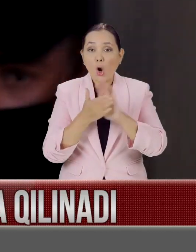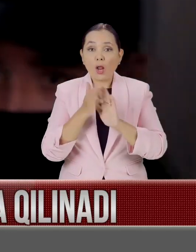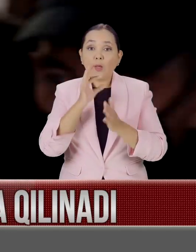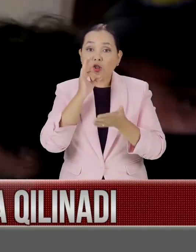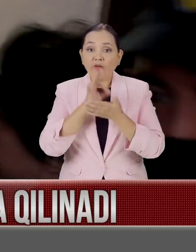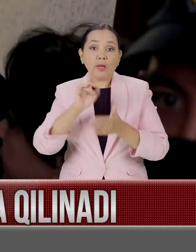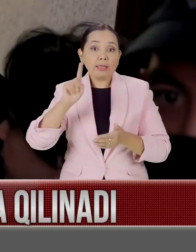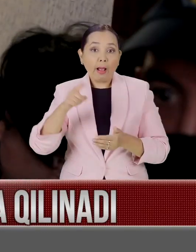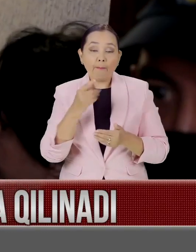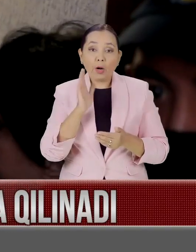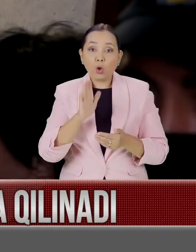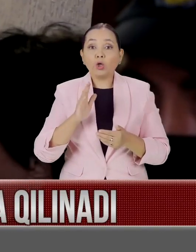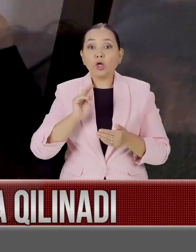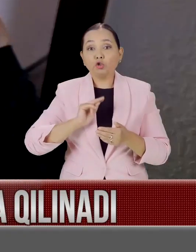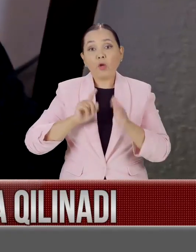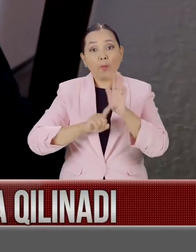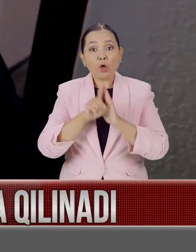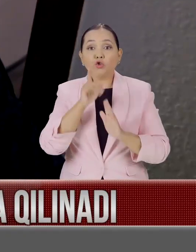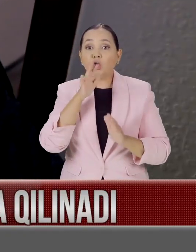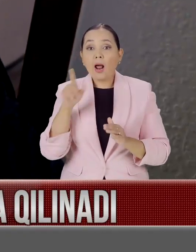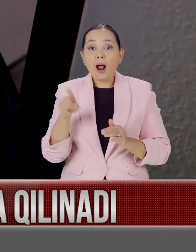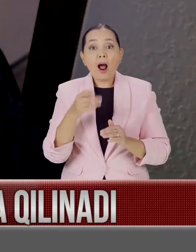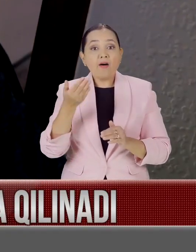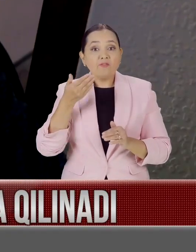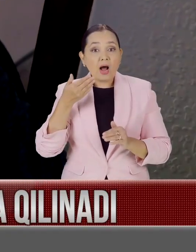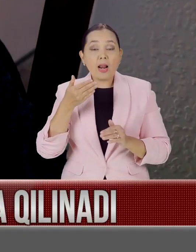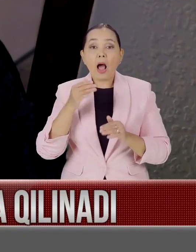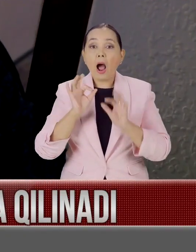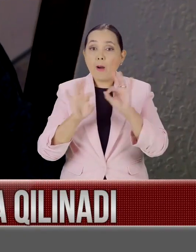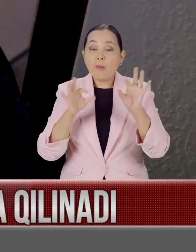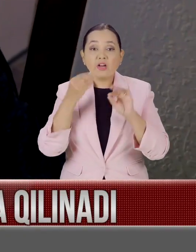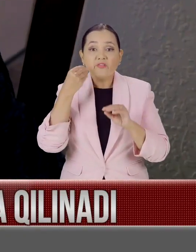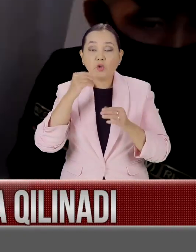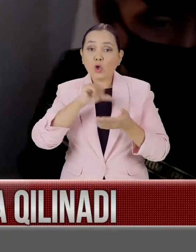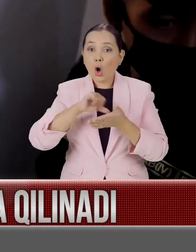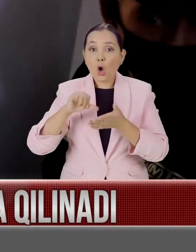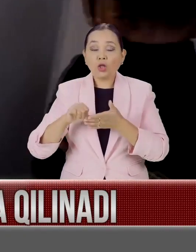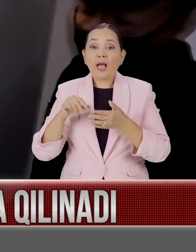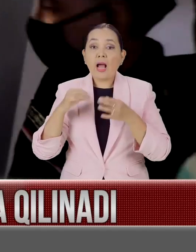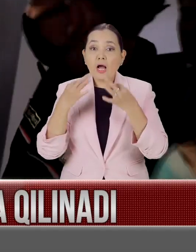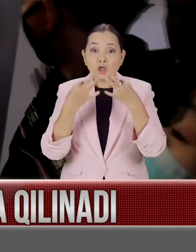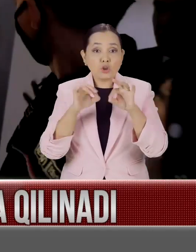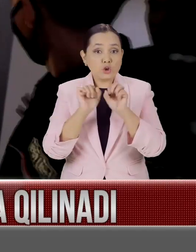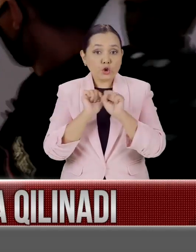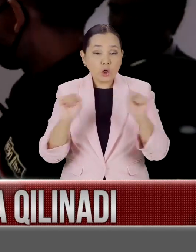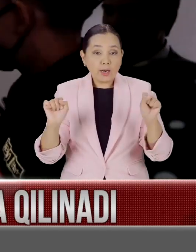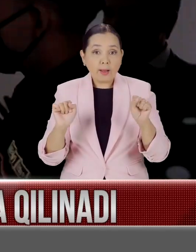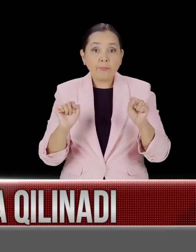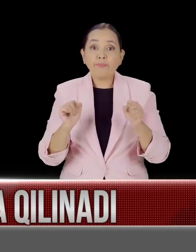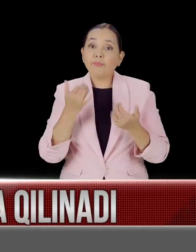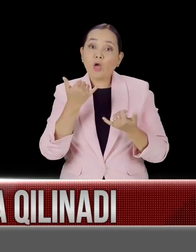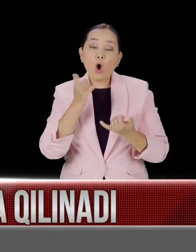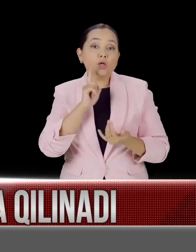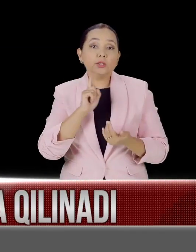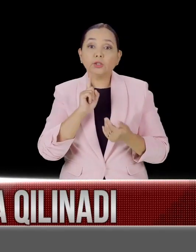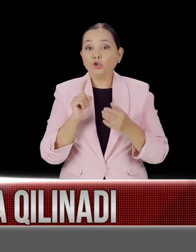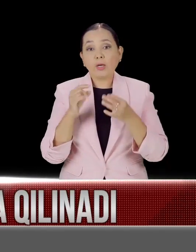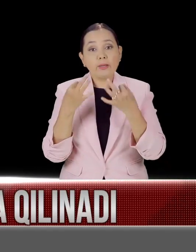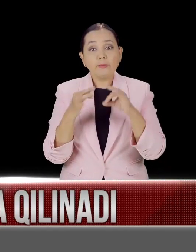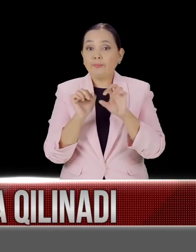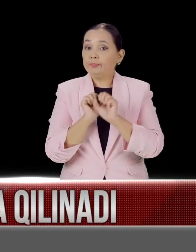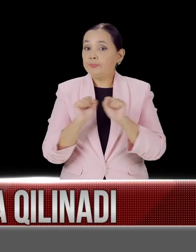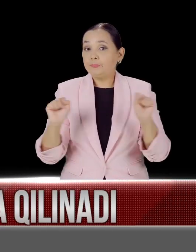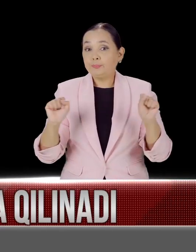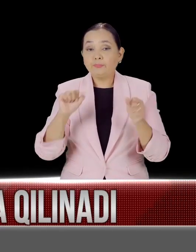bo'yicha javobgarlik talab qilingan. Ishni boshlash jarayonidan avval esa ommaviy axborot vositalari xodimlariga kirish cheklandi. Yo'q, hozircha to'g'ri, bundan